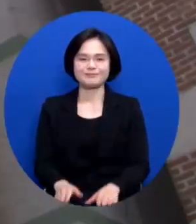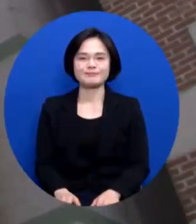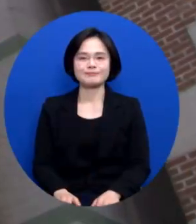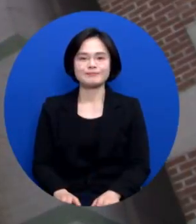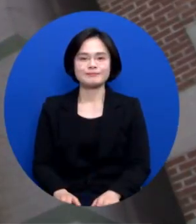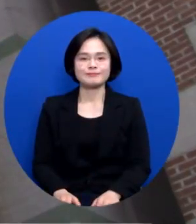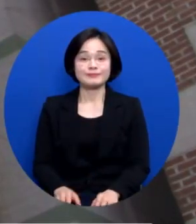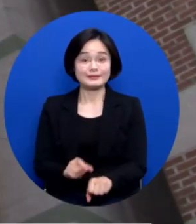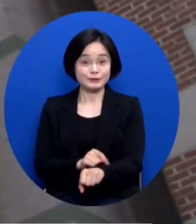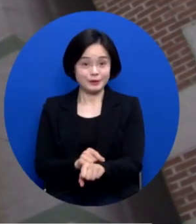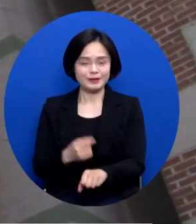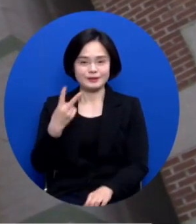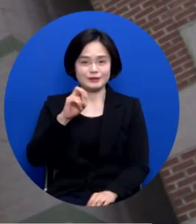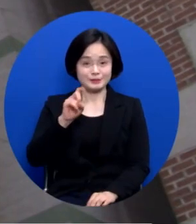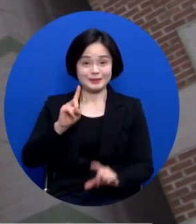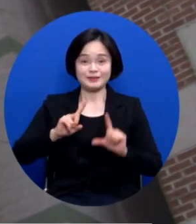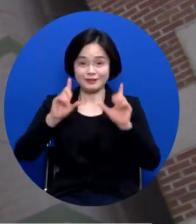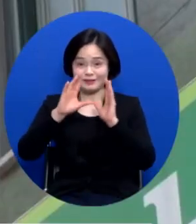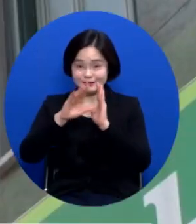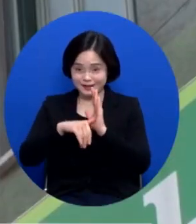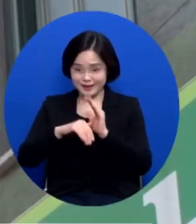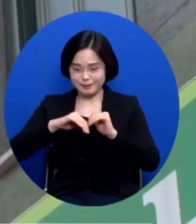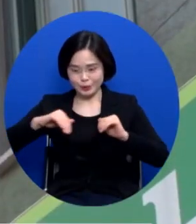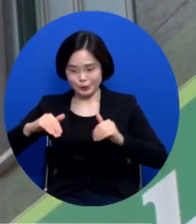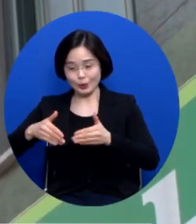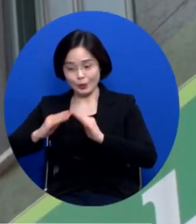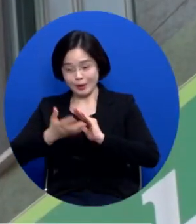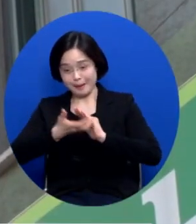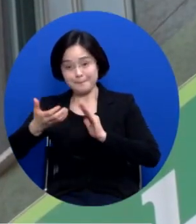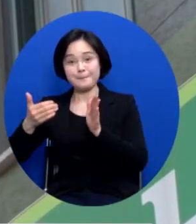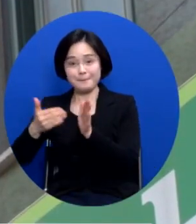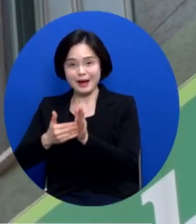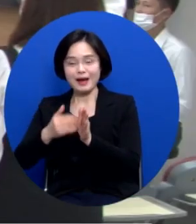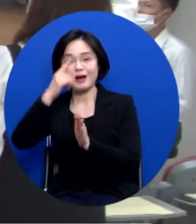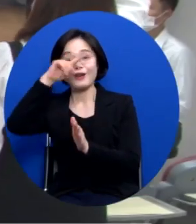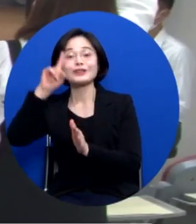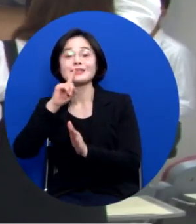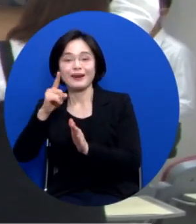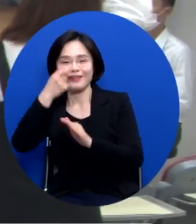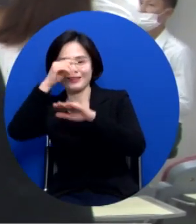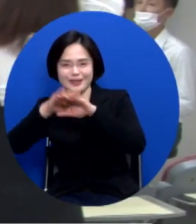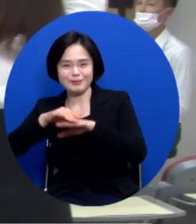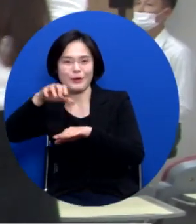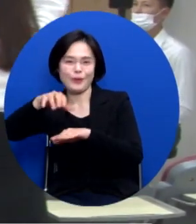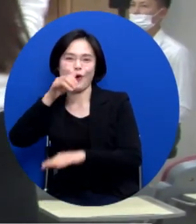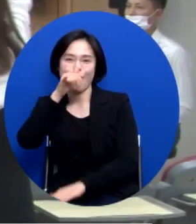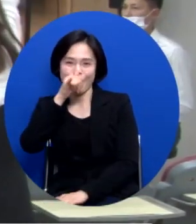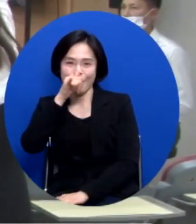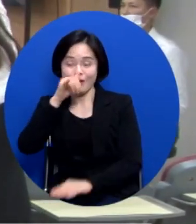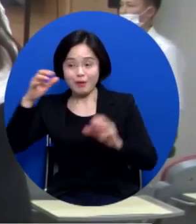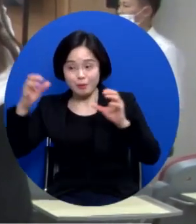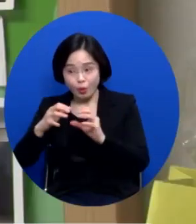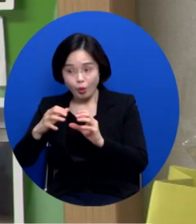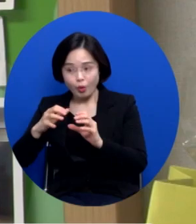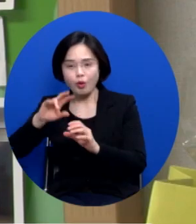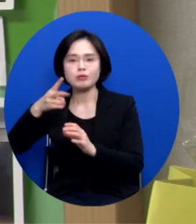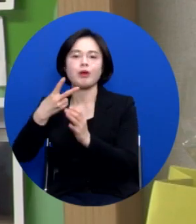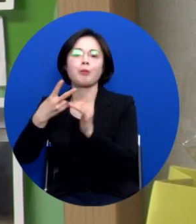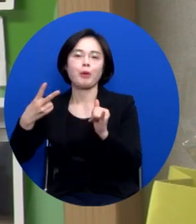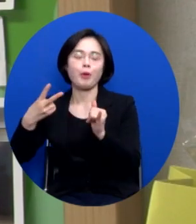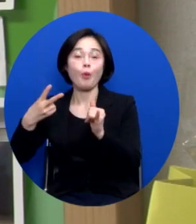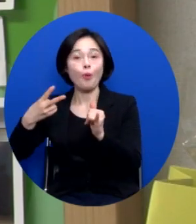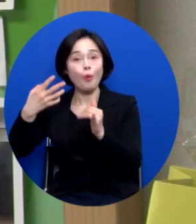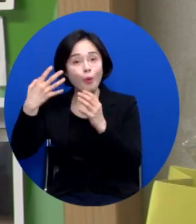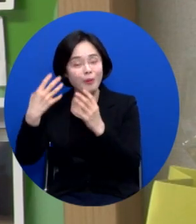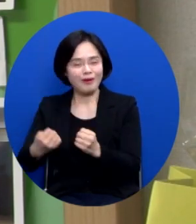특별히 2021년 별도의 공간으로 이전한 러시아어 예배는 현재 200여 명이 모이는 공동체로